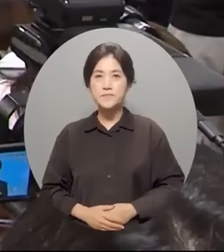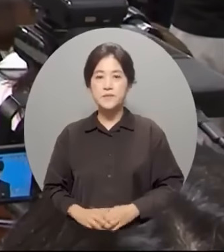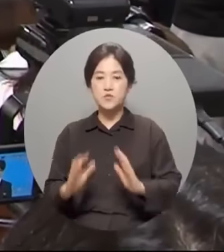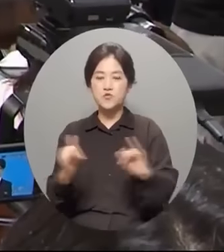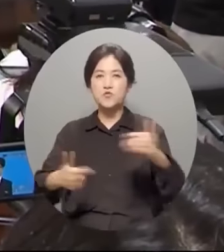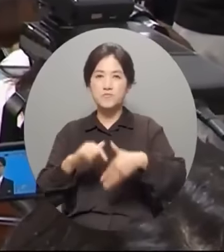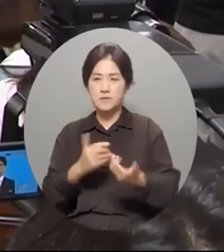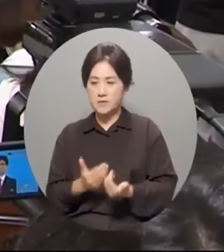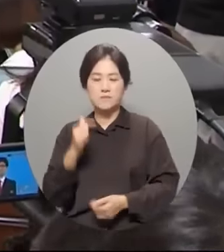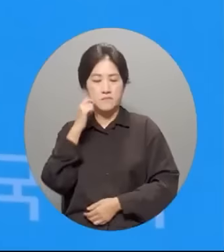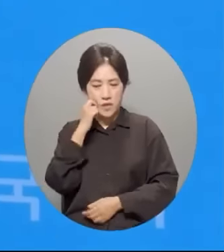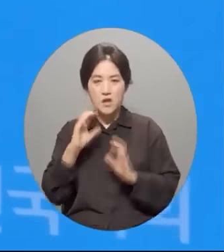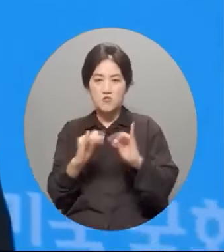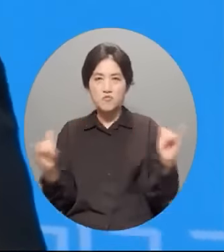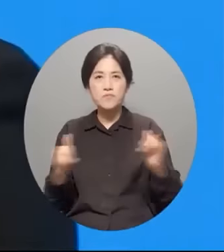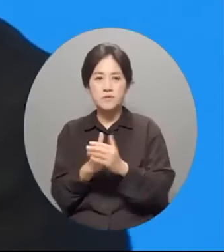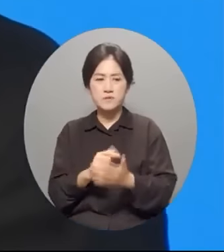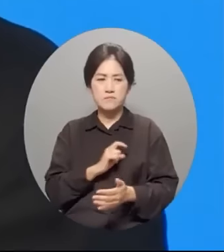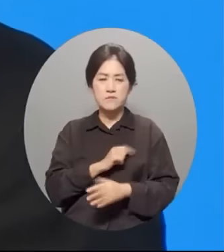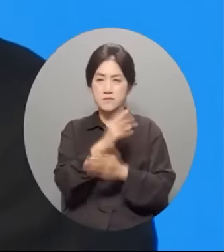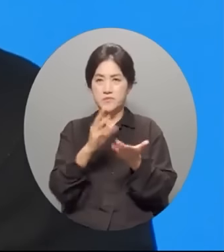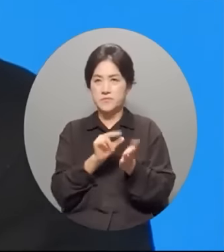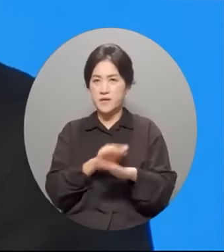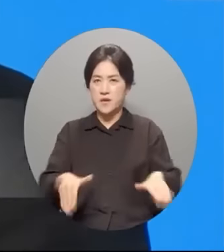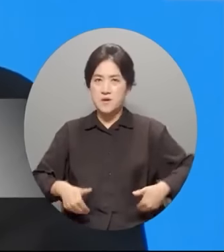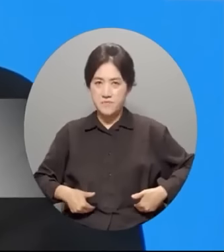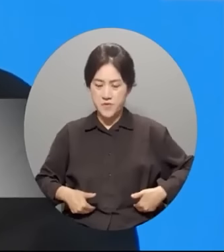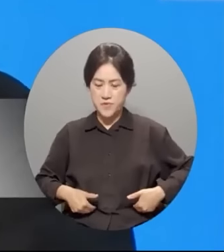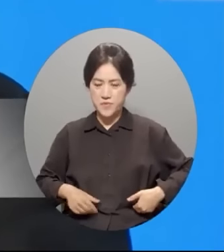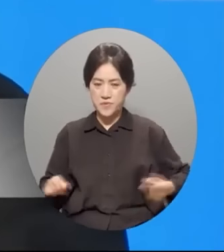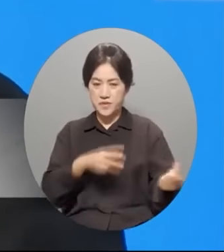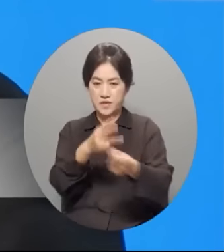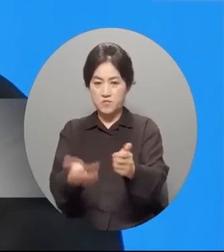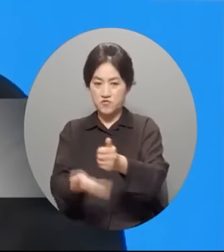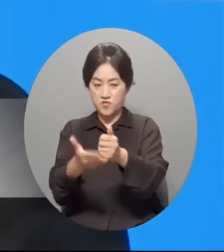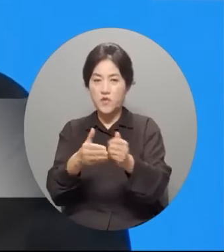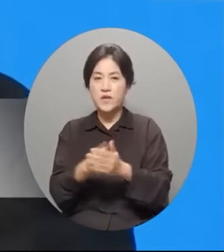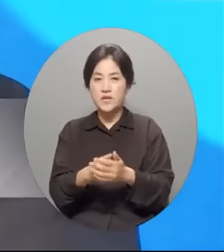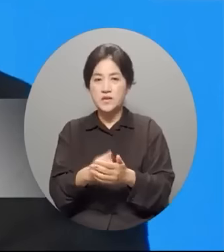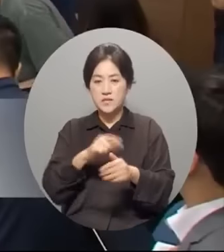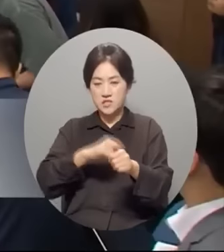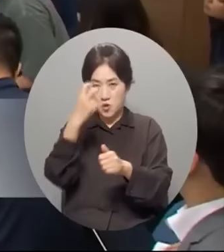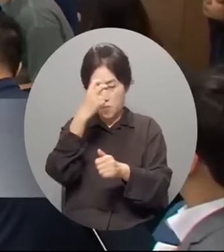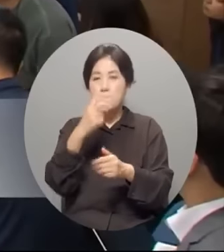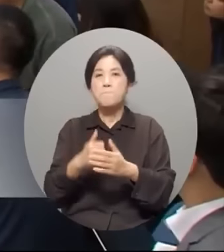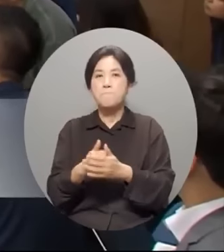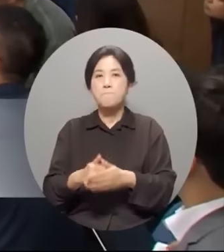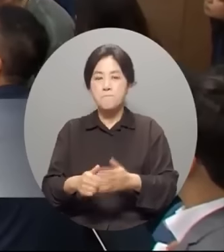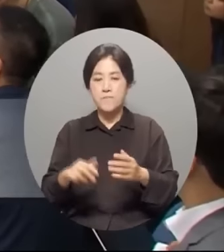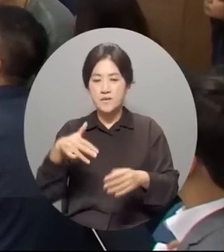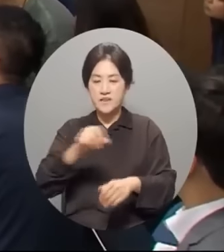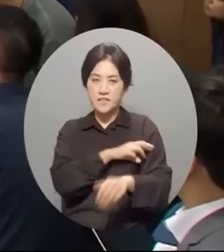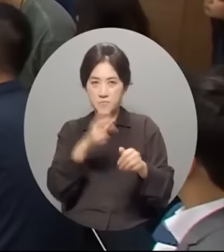민심을 거스를 수 없고 국민적 의구심을 풀어줘야 한다며 제3자가 추천하는 최상병 특검법의 필요성을